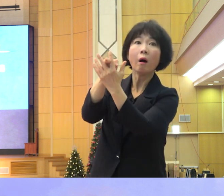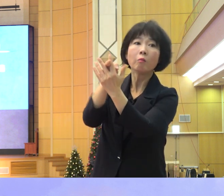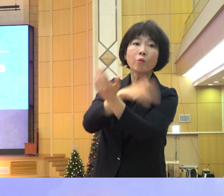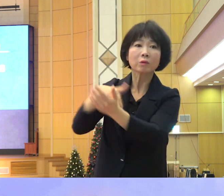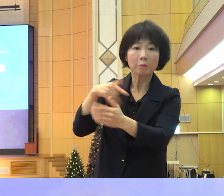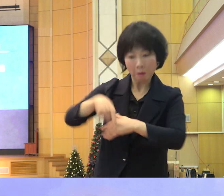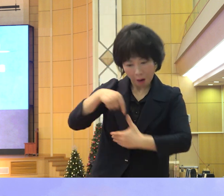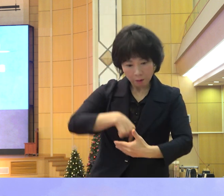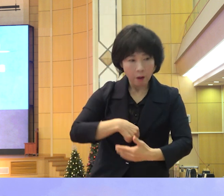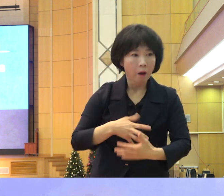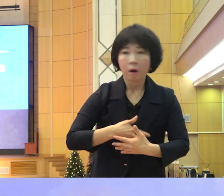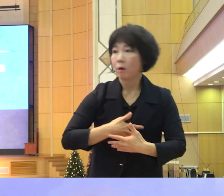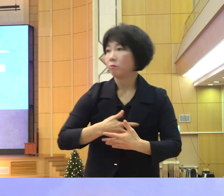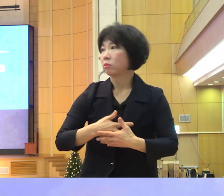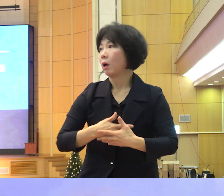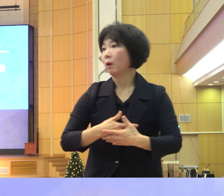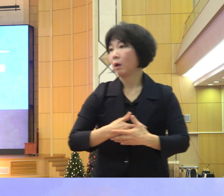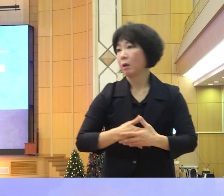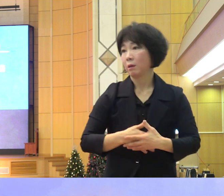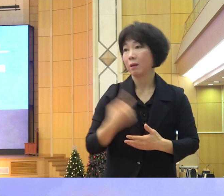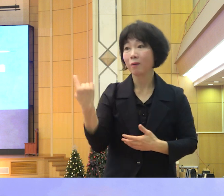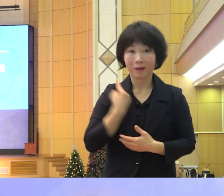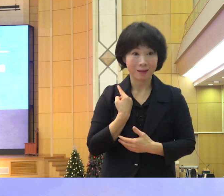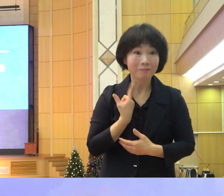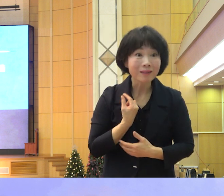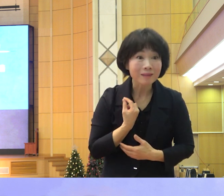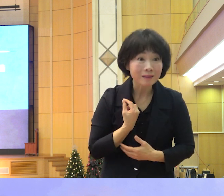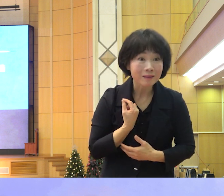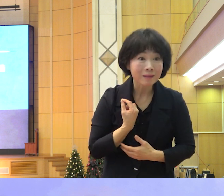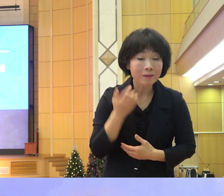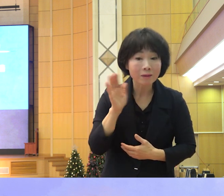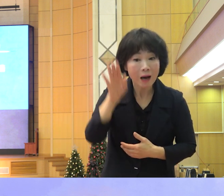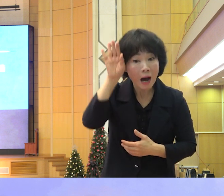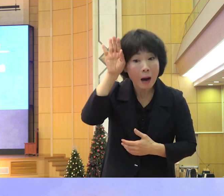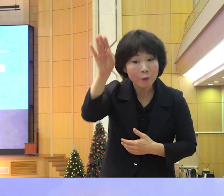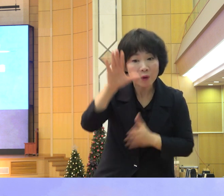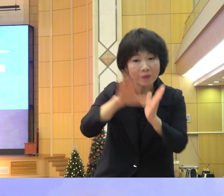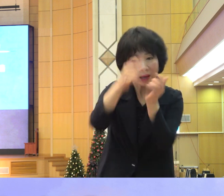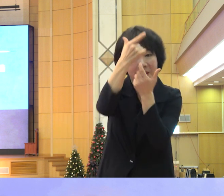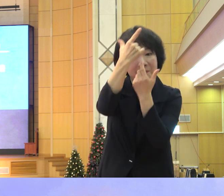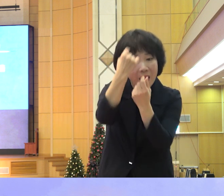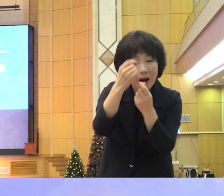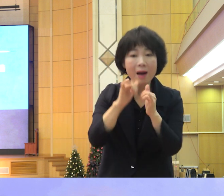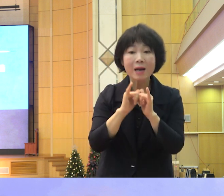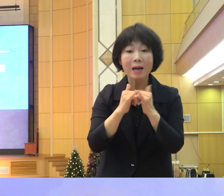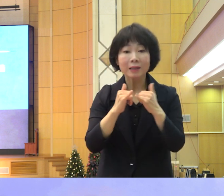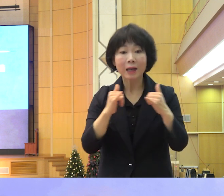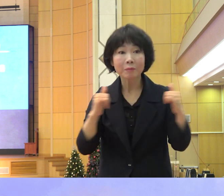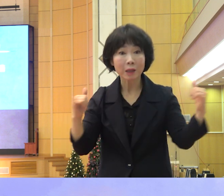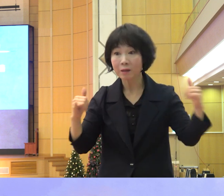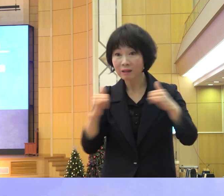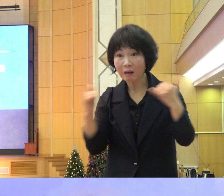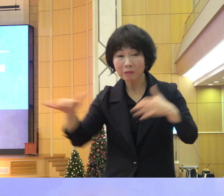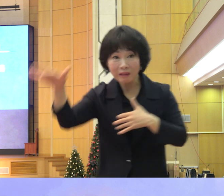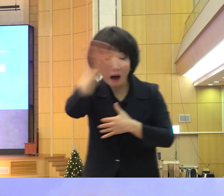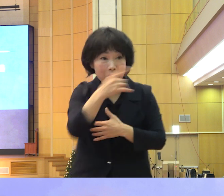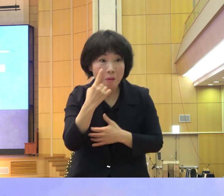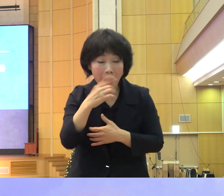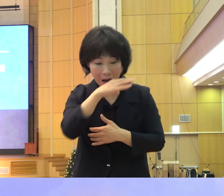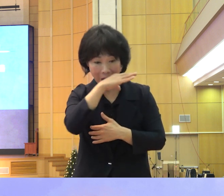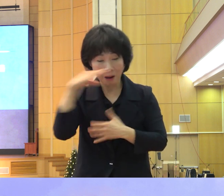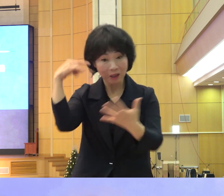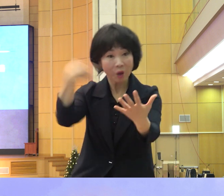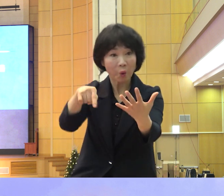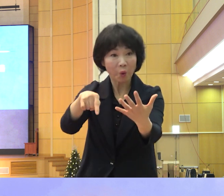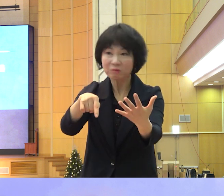거라니까. 때가 이르니 사람이 바른 교훈을 받지 아니하며. 아니야,